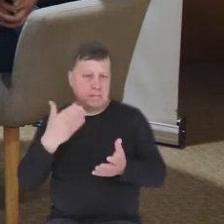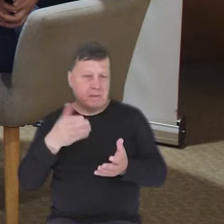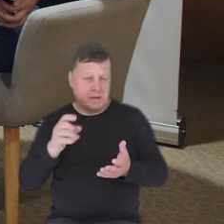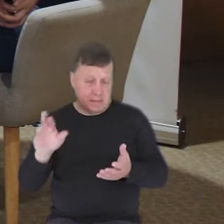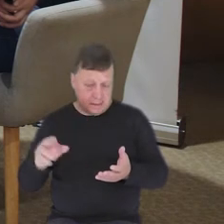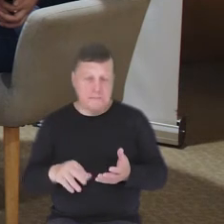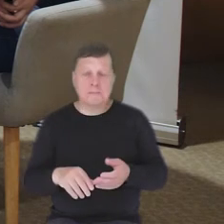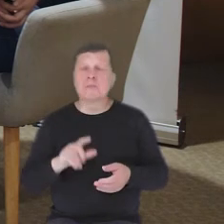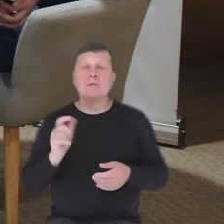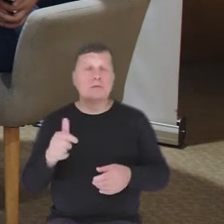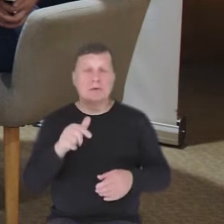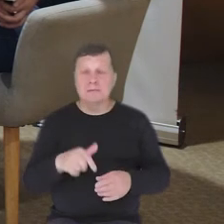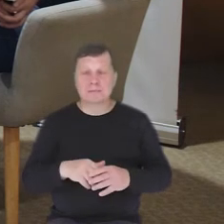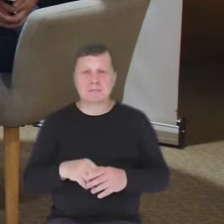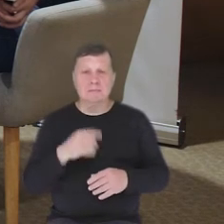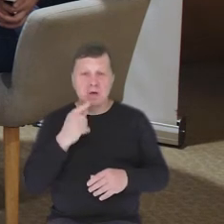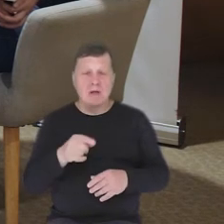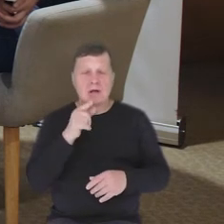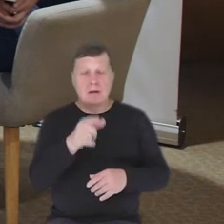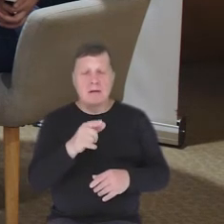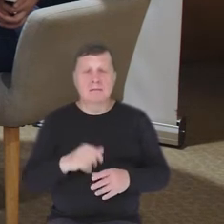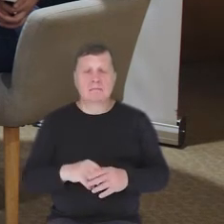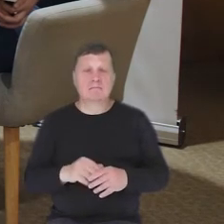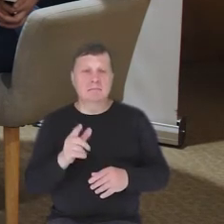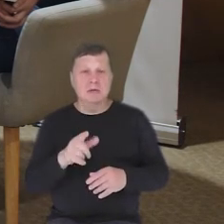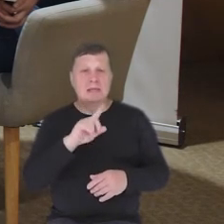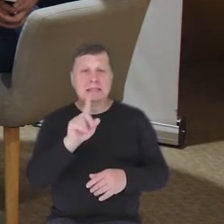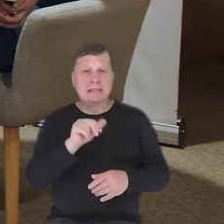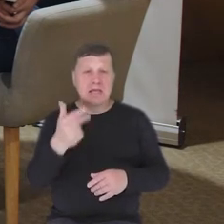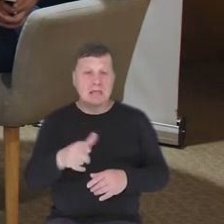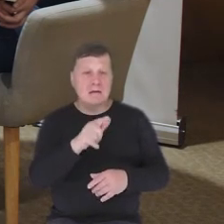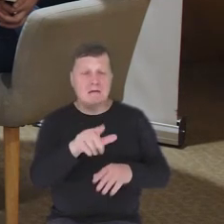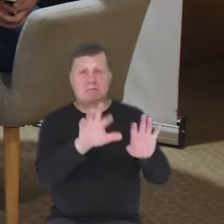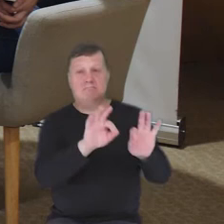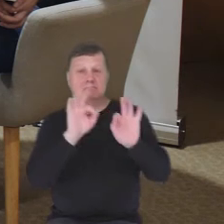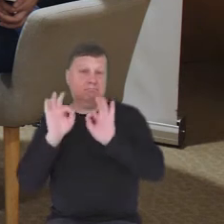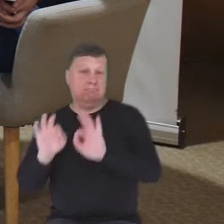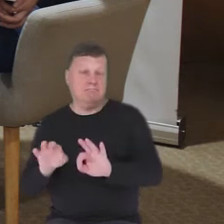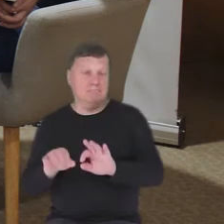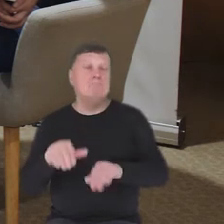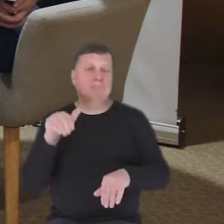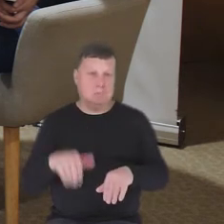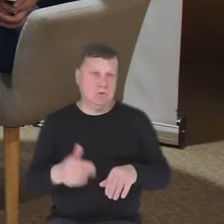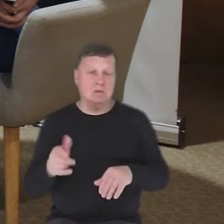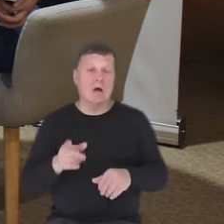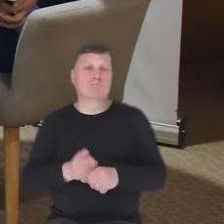żeby uwzględniać właśnie tę myśl zawartą w zinach. A można do tego